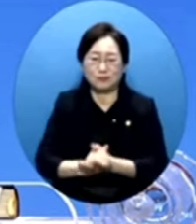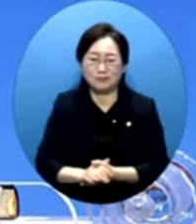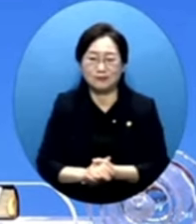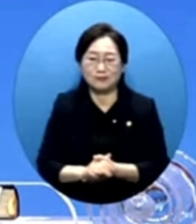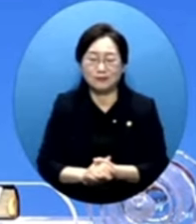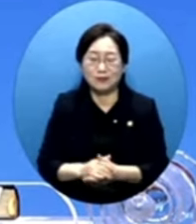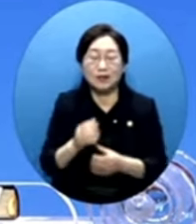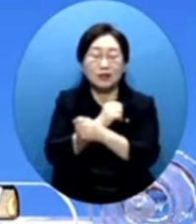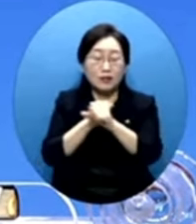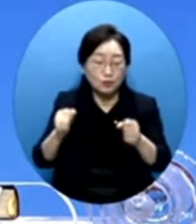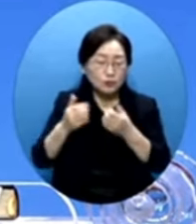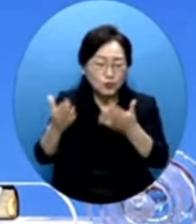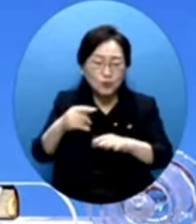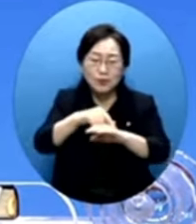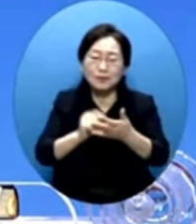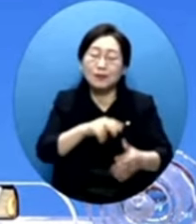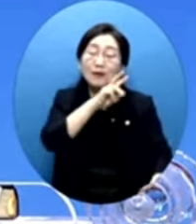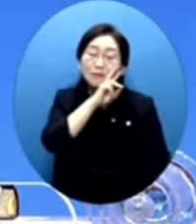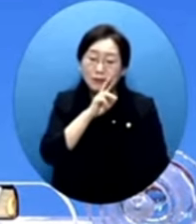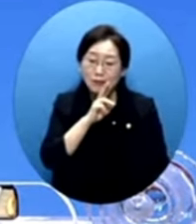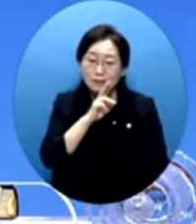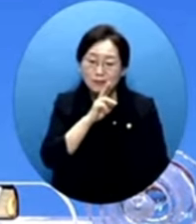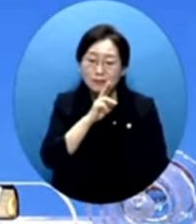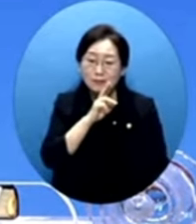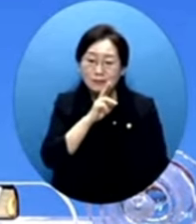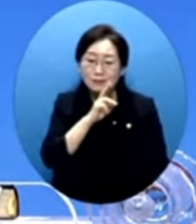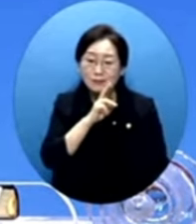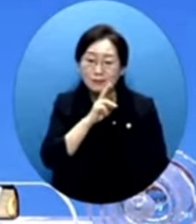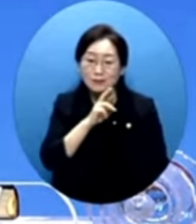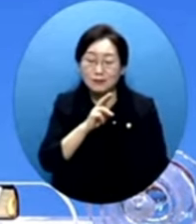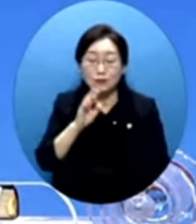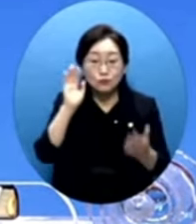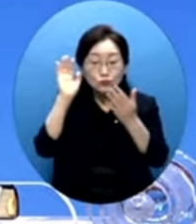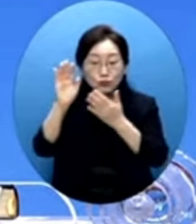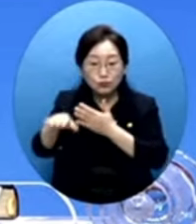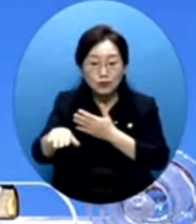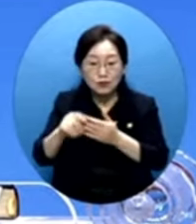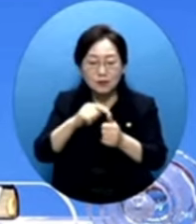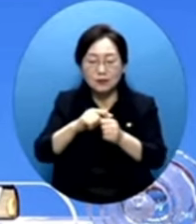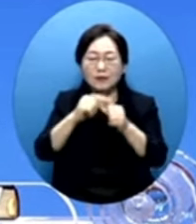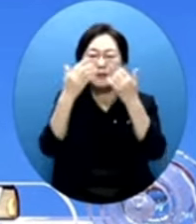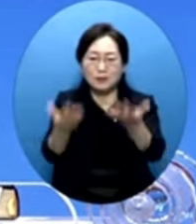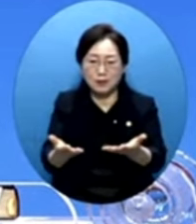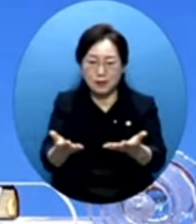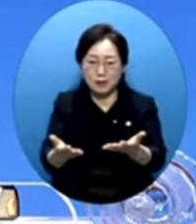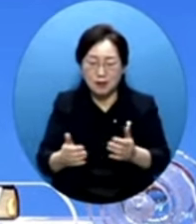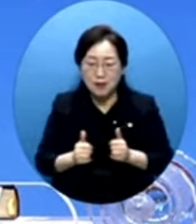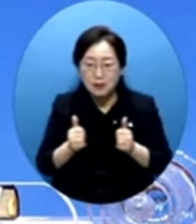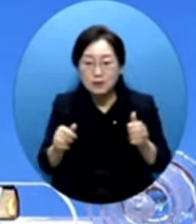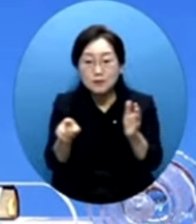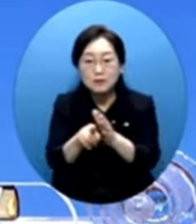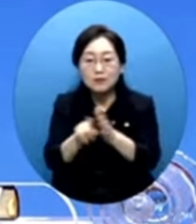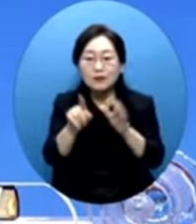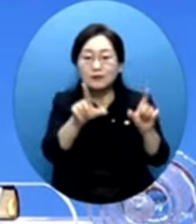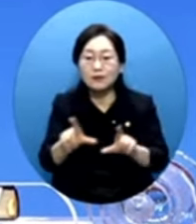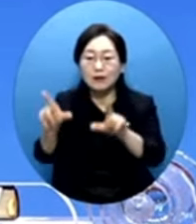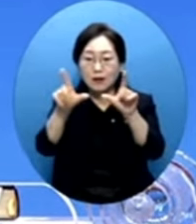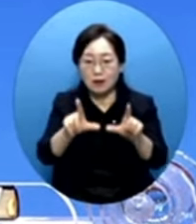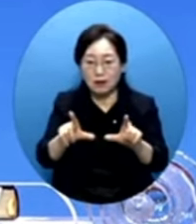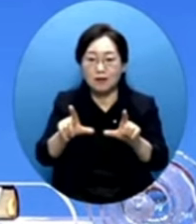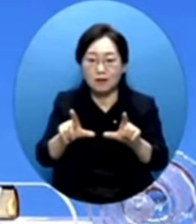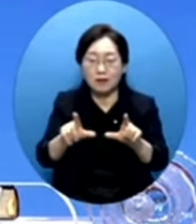용서하고 마음의 평안함을 갖고 난 다음 그가 집행 받고 풀려나서 열심히 신앙생활하는데